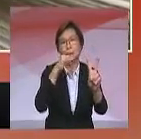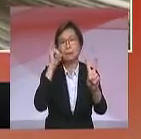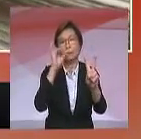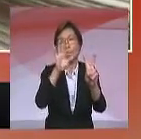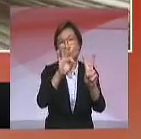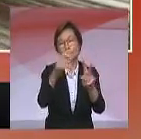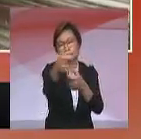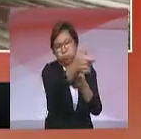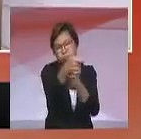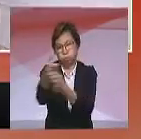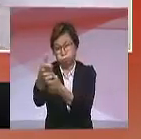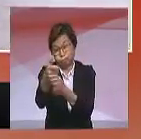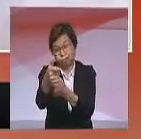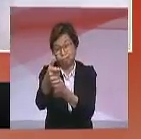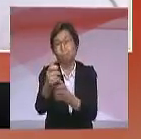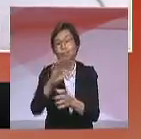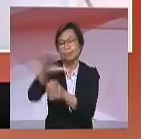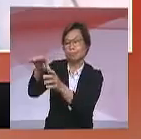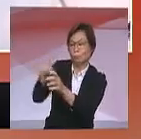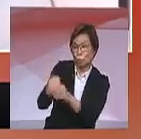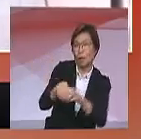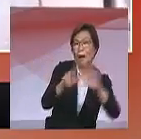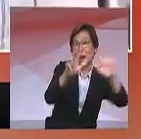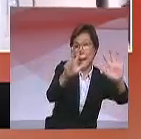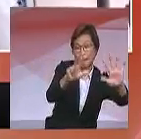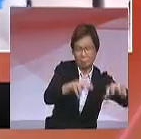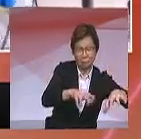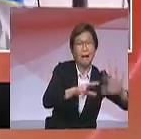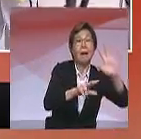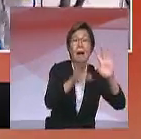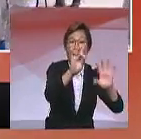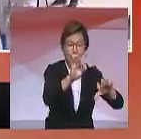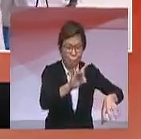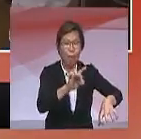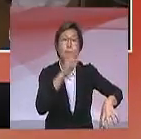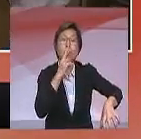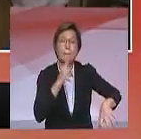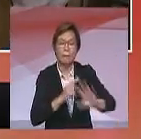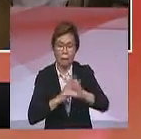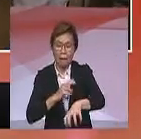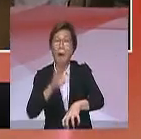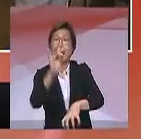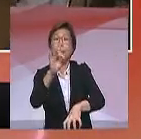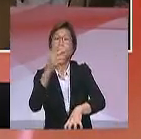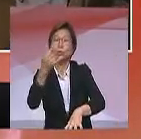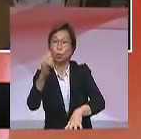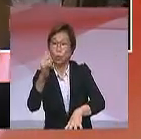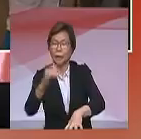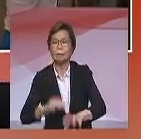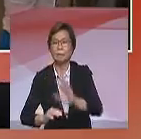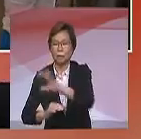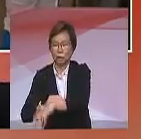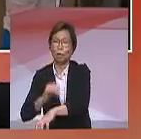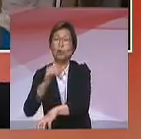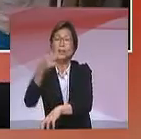op sanitasi yang meliputi 8 zon merah, 8 zon kuning dan 7 zon